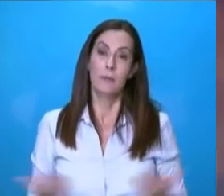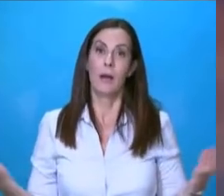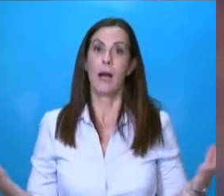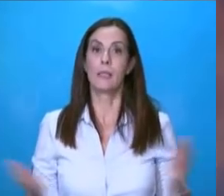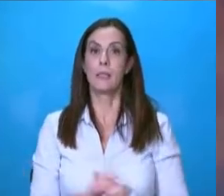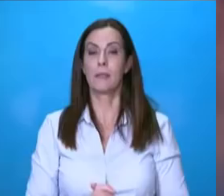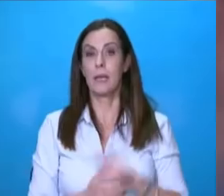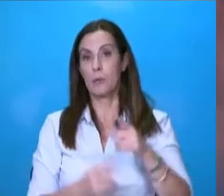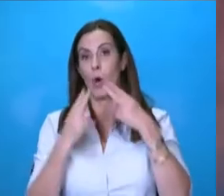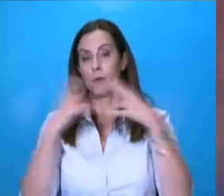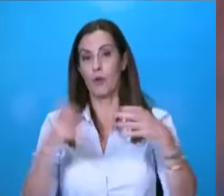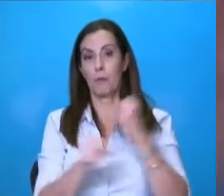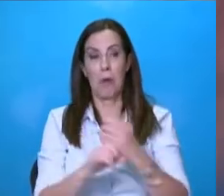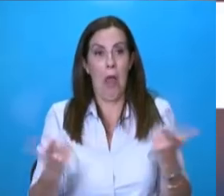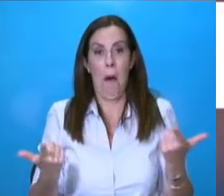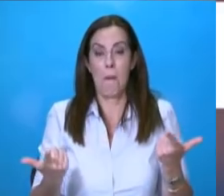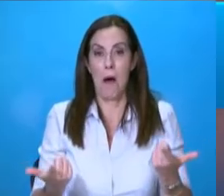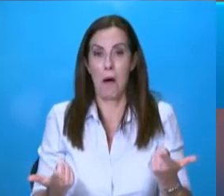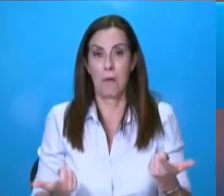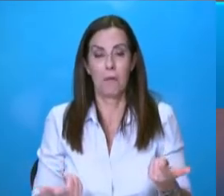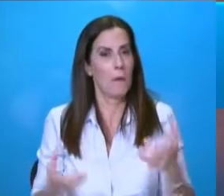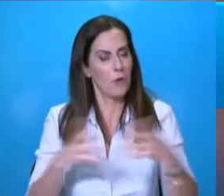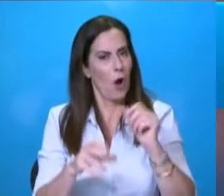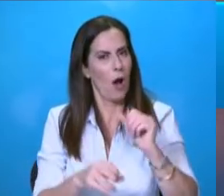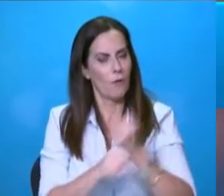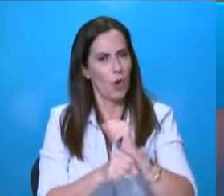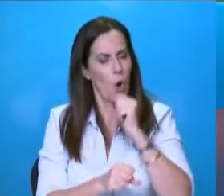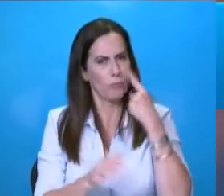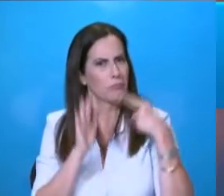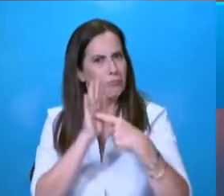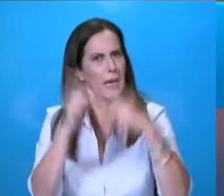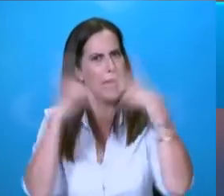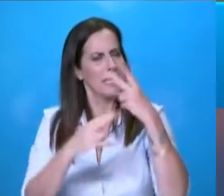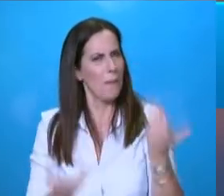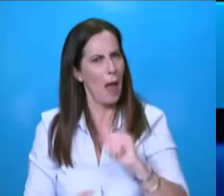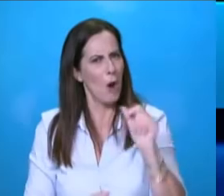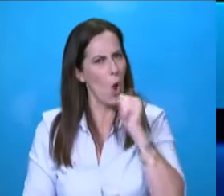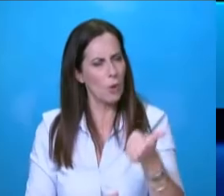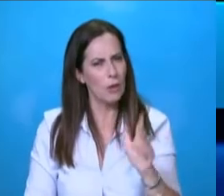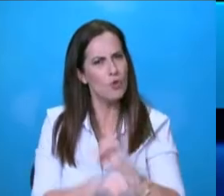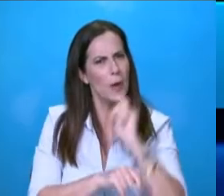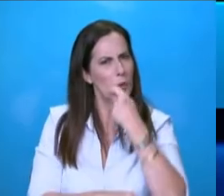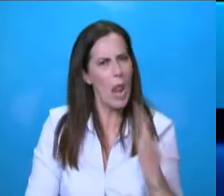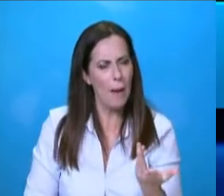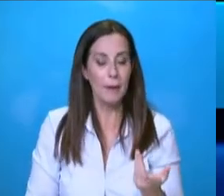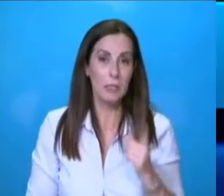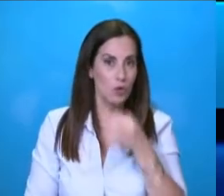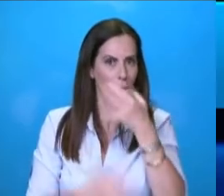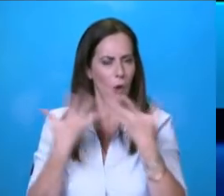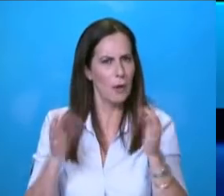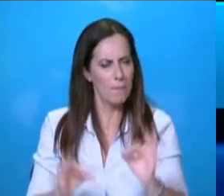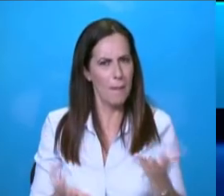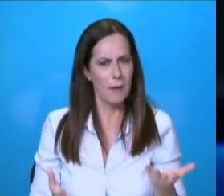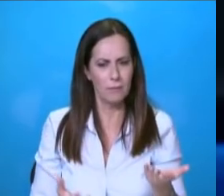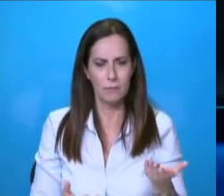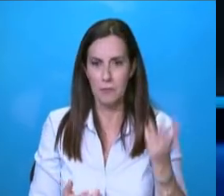שמש, אם זאת התגובה, מדוע מסרבת מפלגת העבודה גשר לפרסם את ההסכם הזה? נכון, זאת השאלה המרכזית. זה בהחלט היה יכול